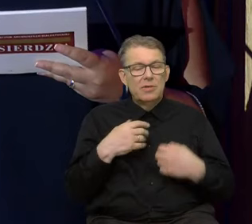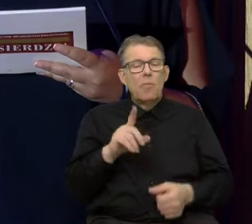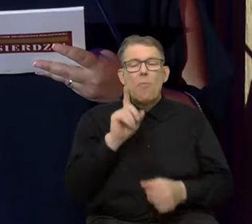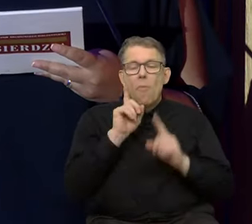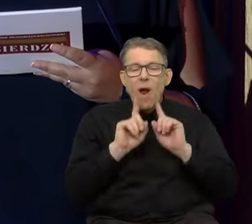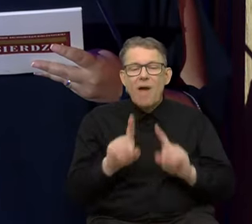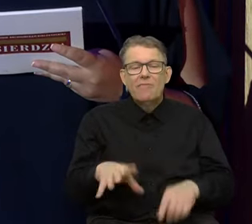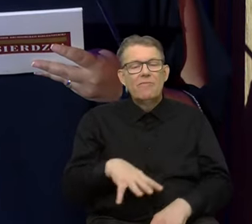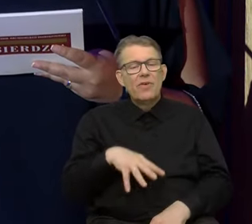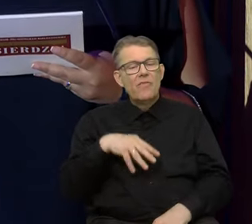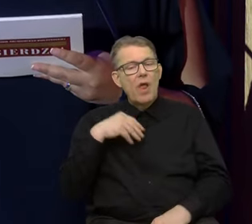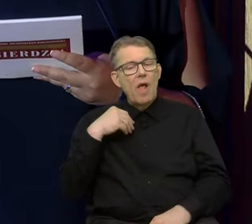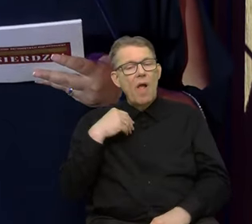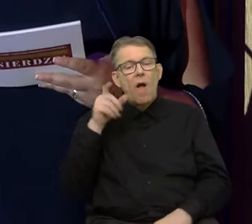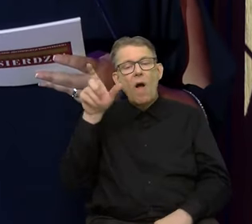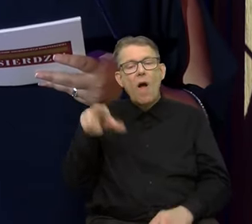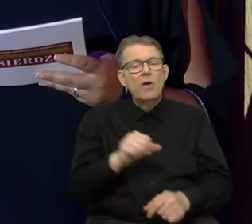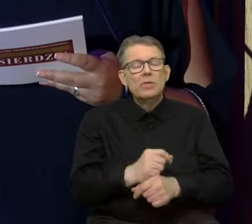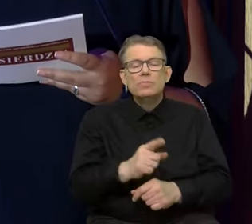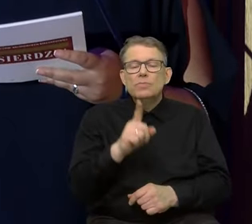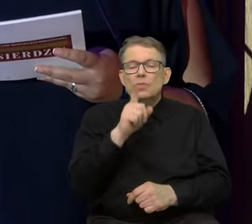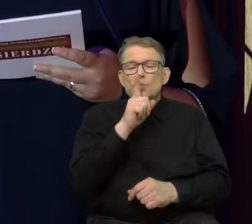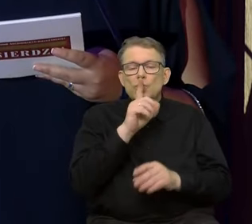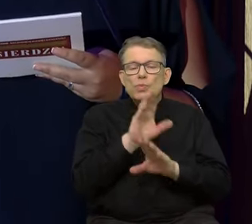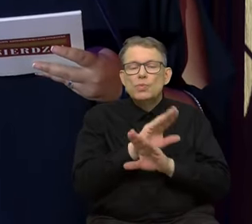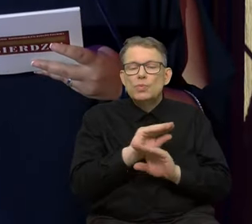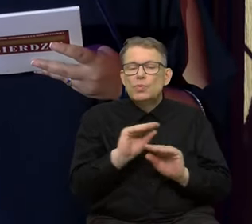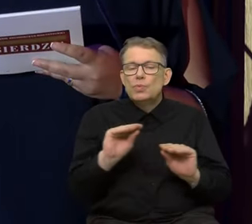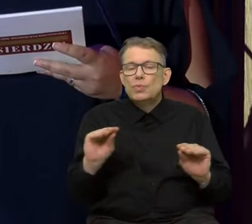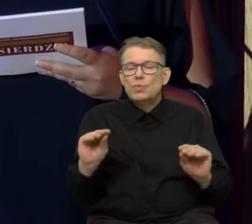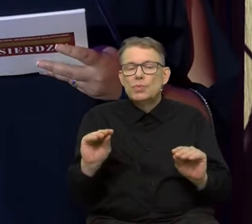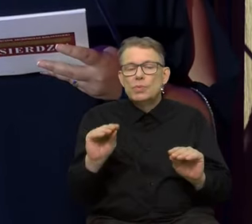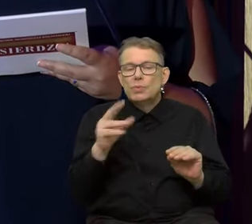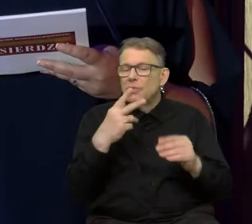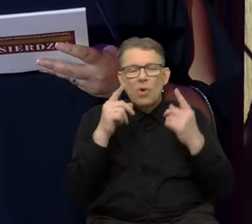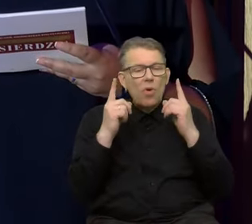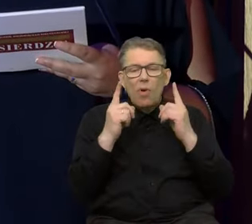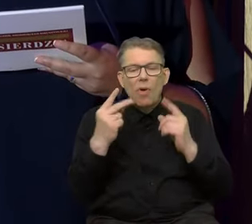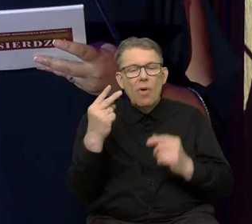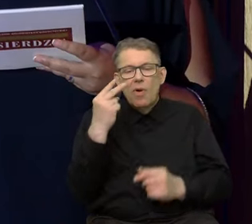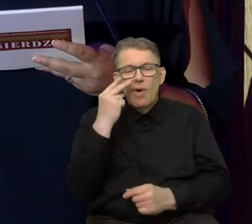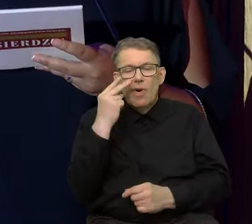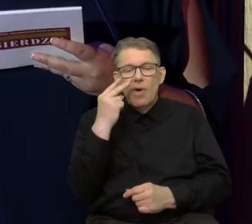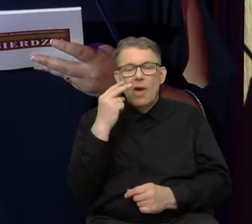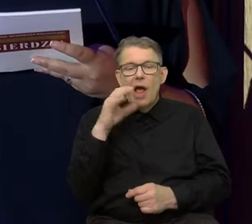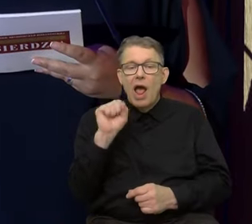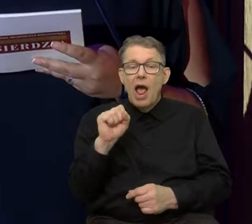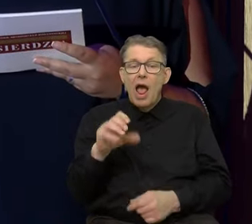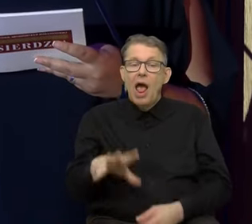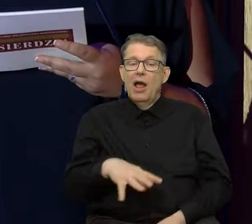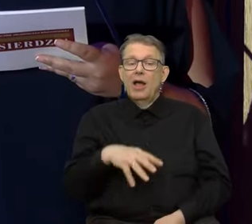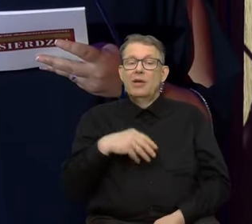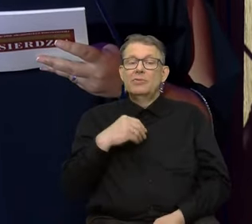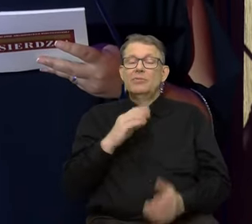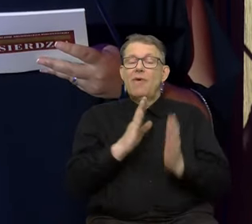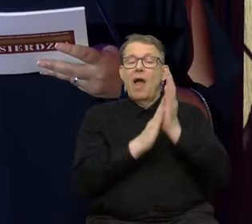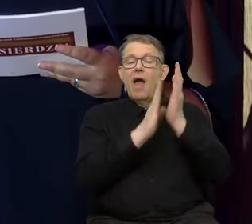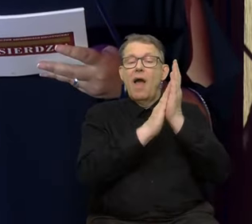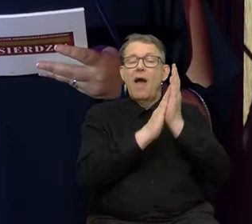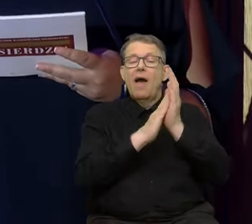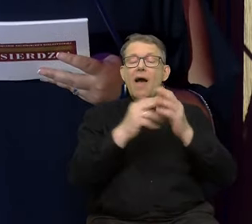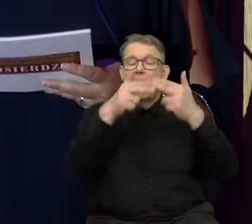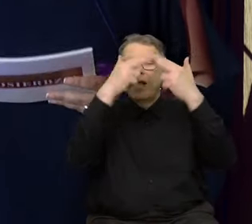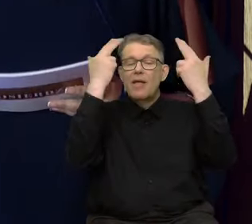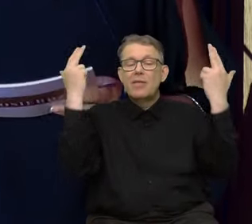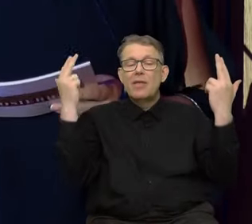jest cicha, niemal niezauważalna. A gloria nieba wykuwa się